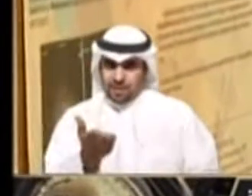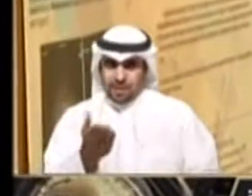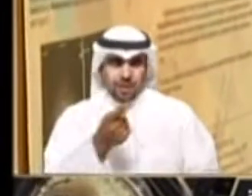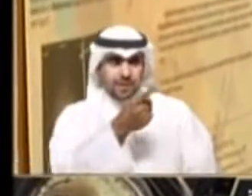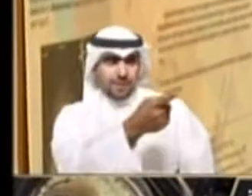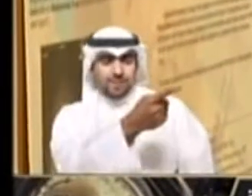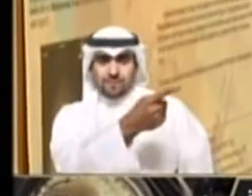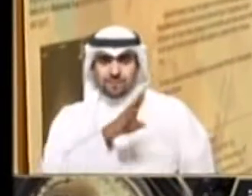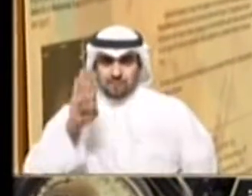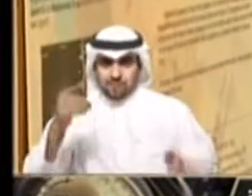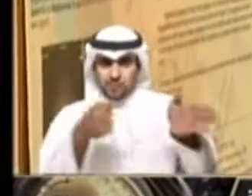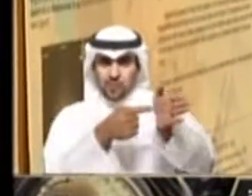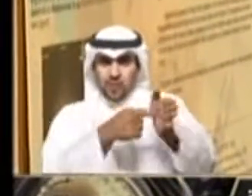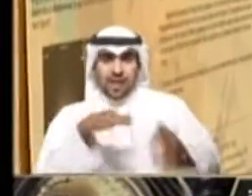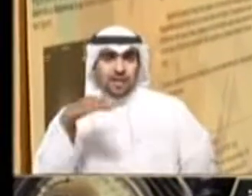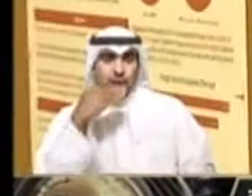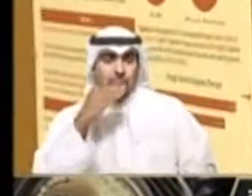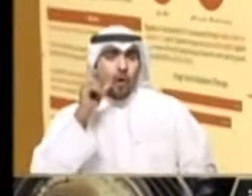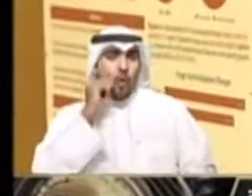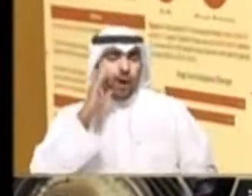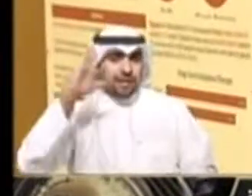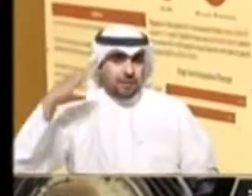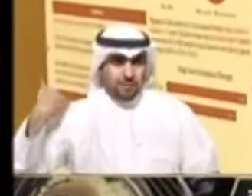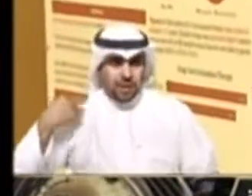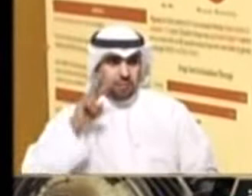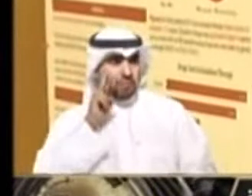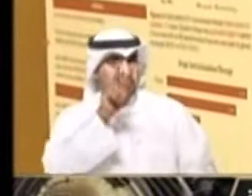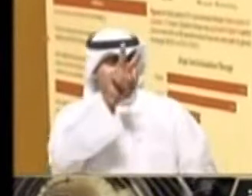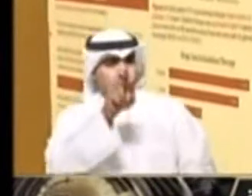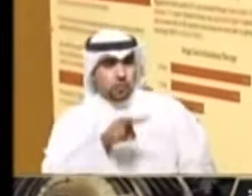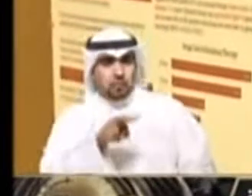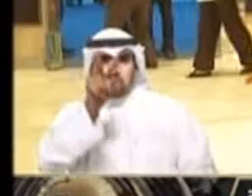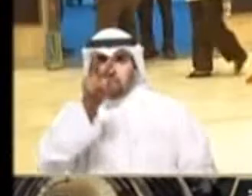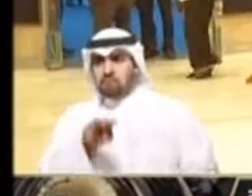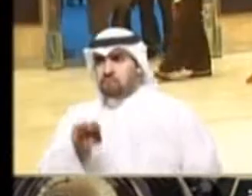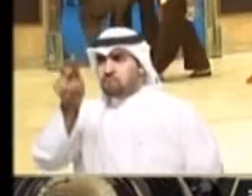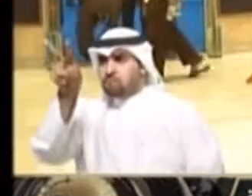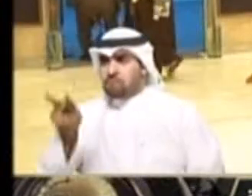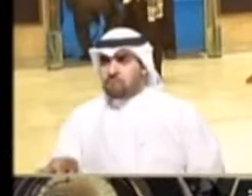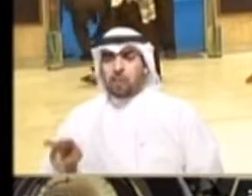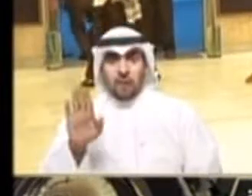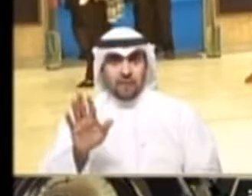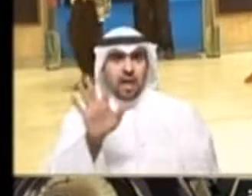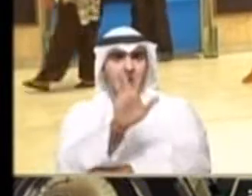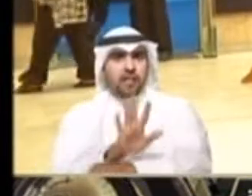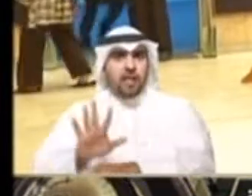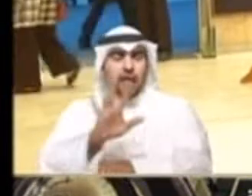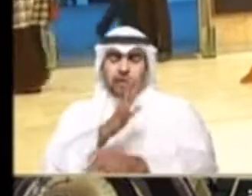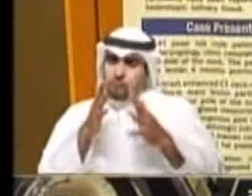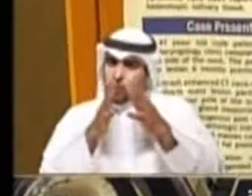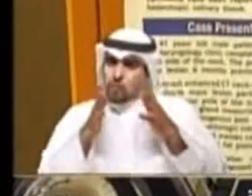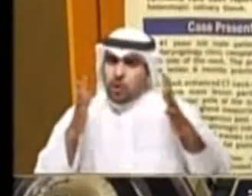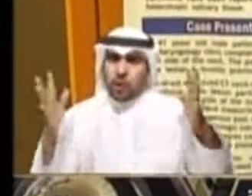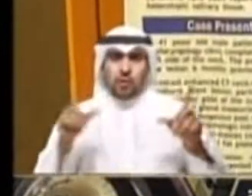أهمية هذا الحدث وأهمية ما يقدمونه من موضوعات بحثية لها كبير الأثر في نشر التوعية والمعرفة